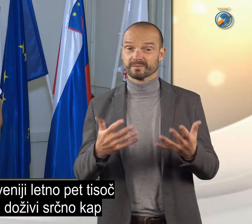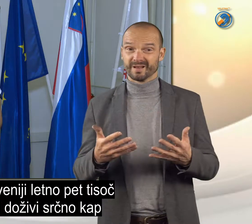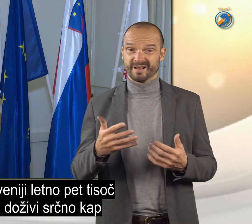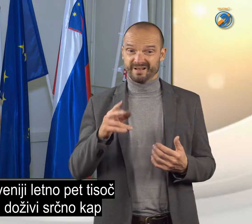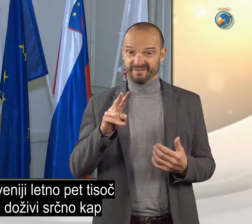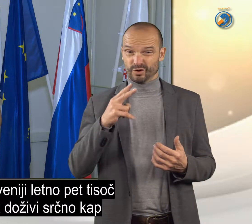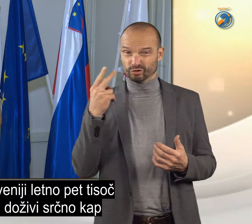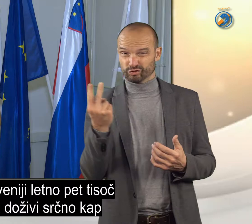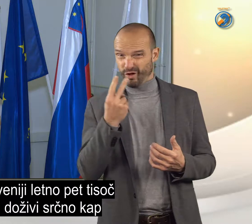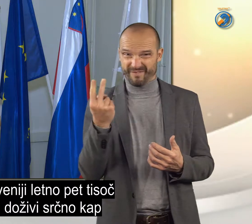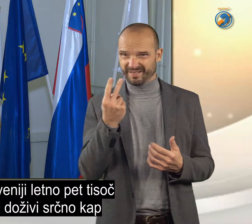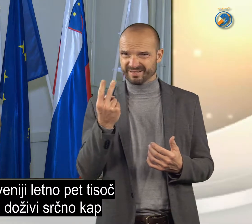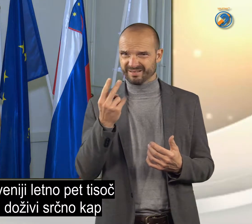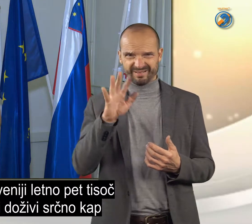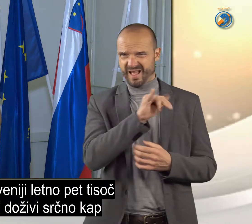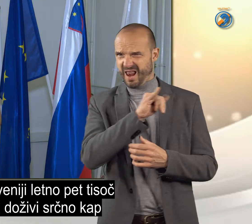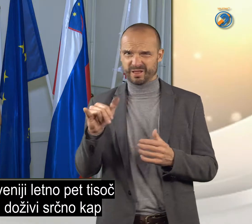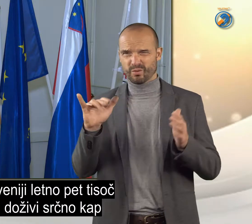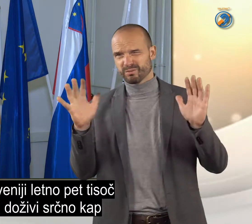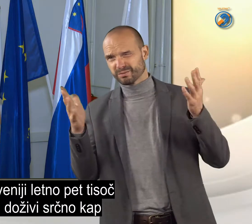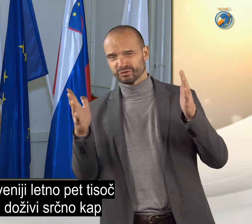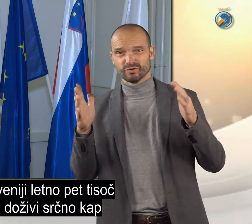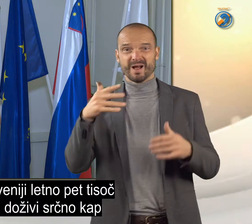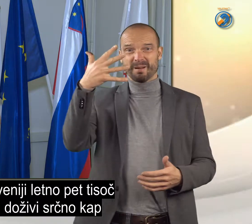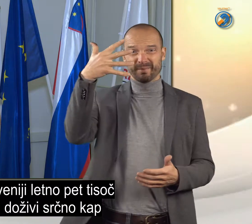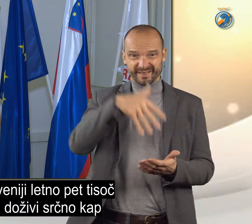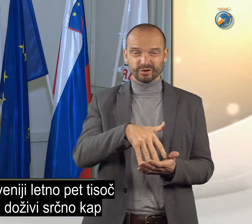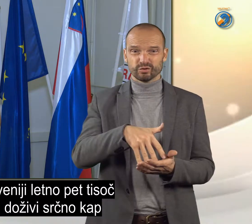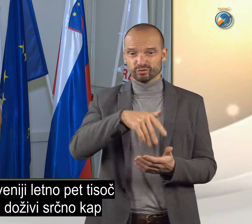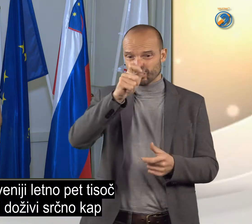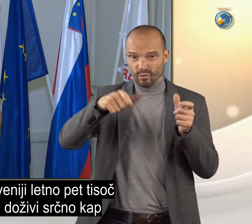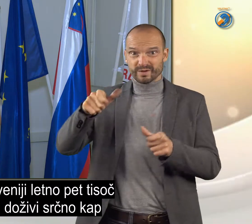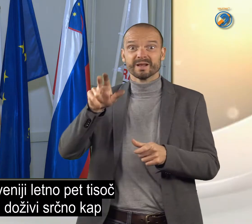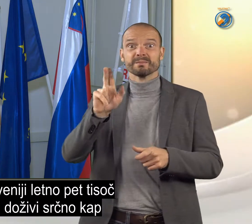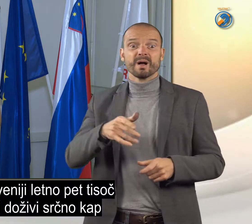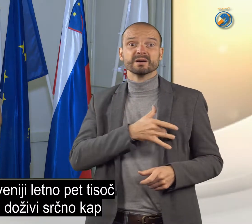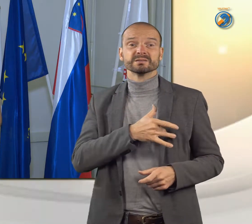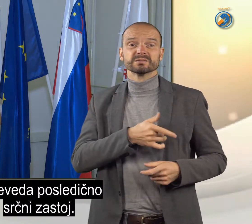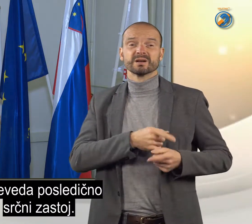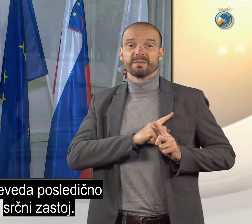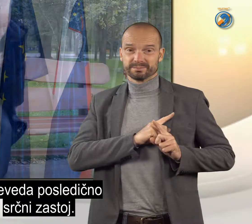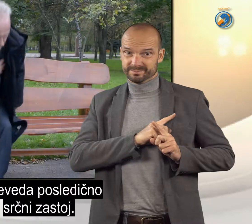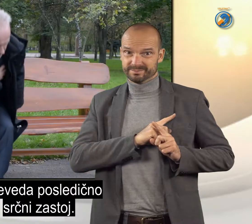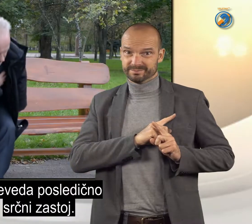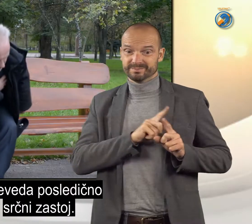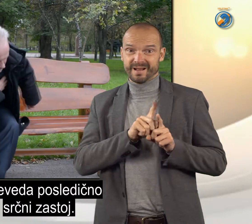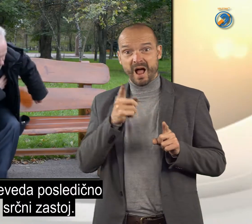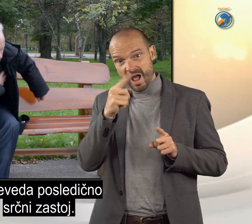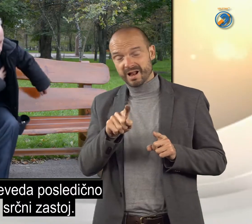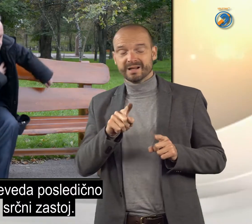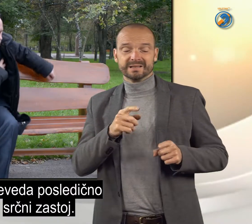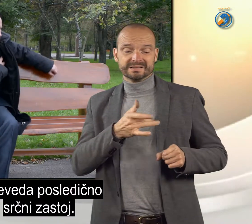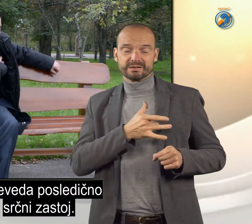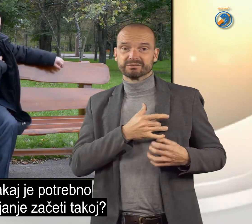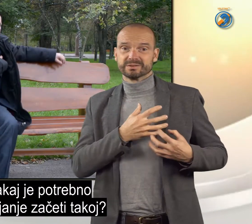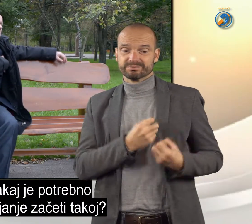V Sloveniji letno doživi približno 5000 ljudi srčno kap in seveda posledično srčni